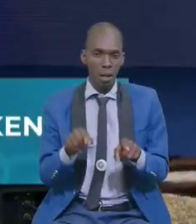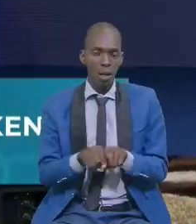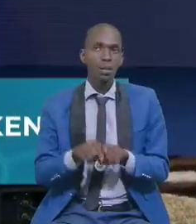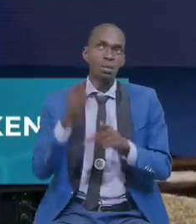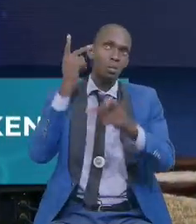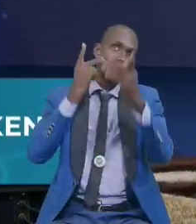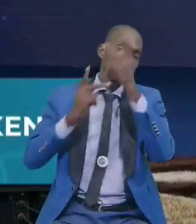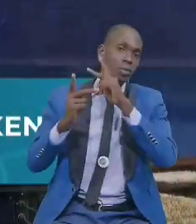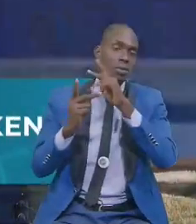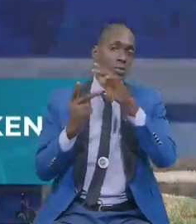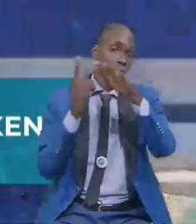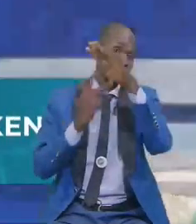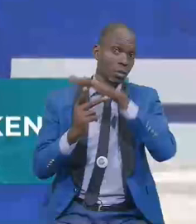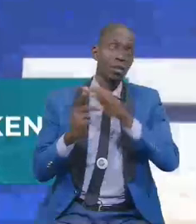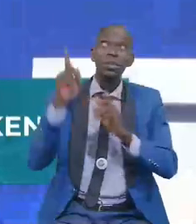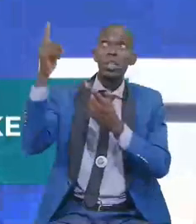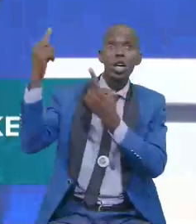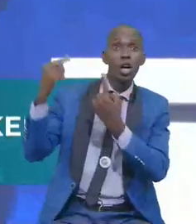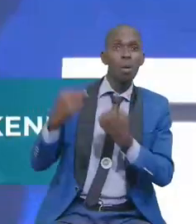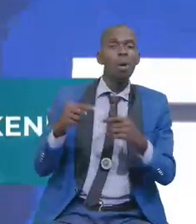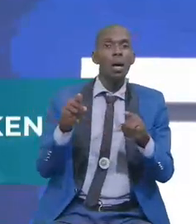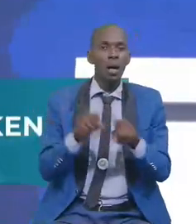il vient tel que prédit,